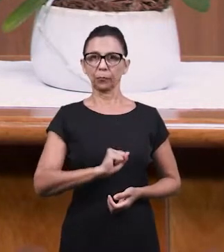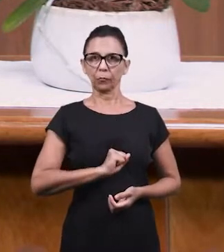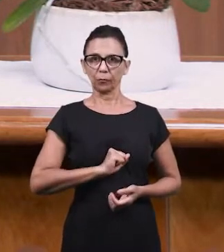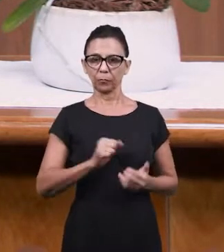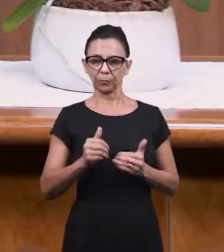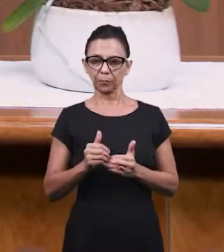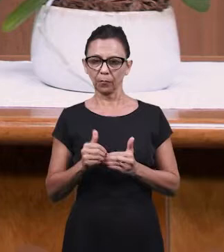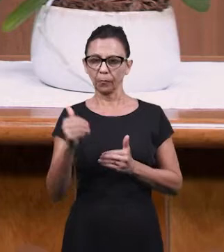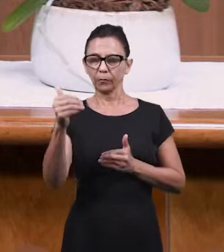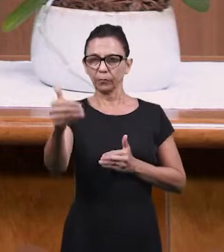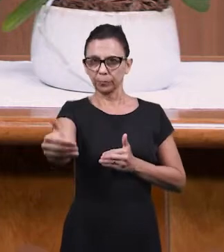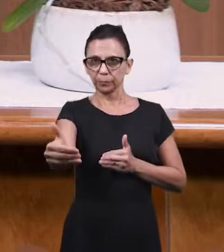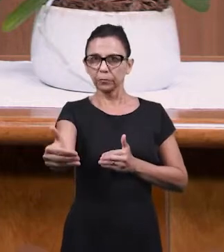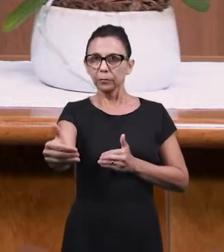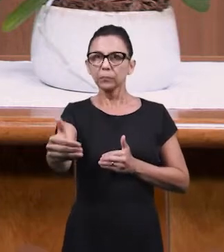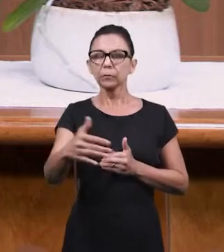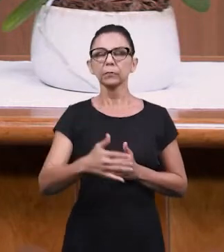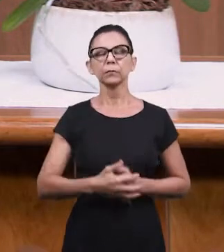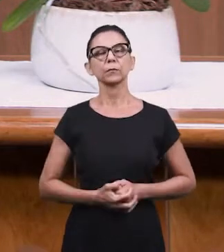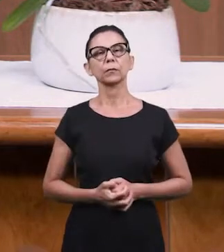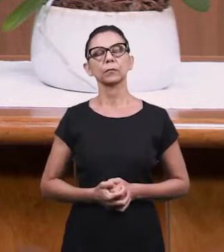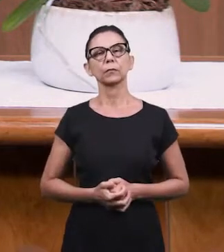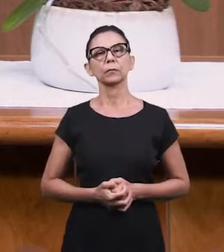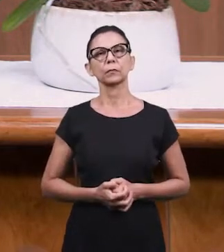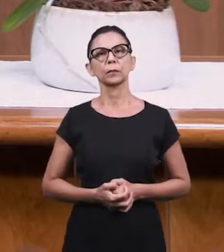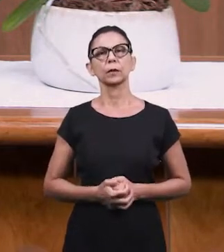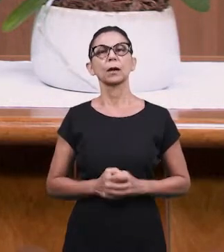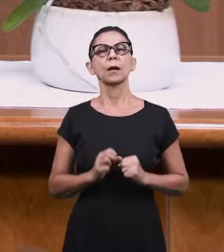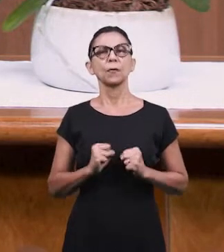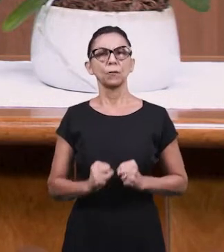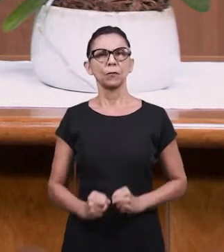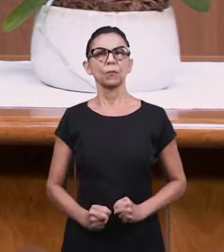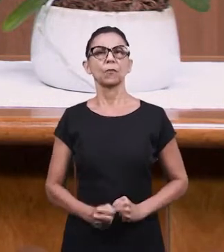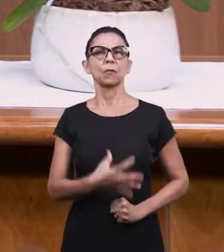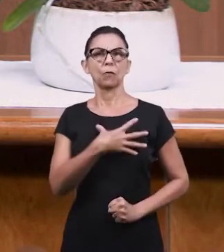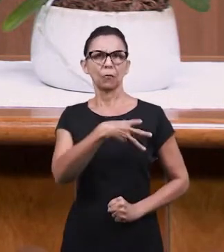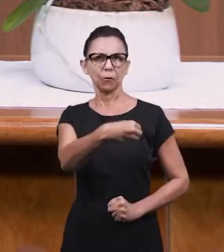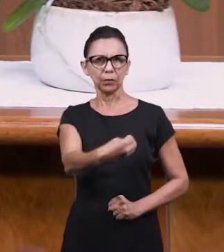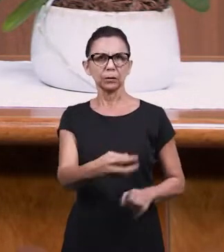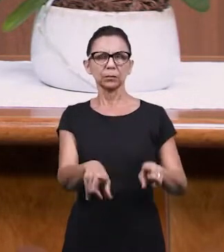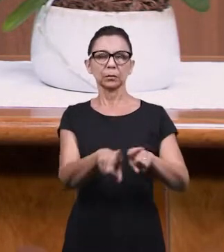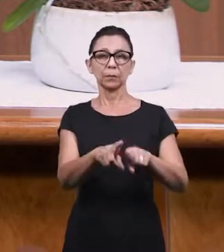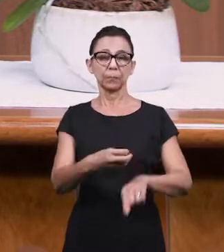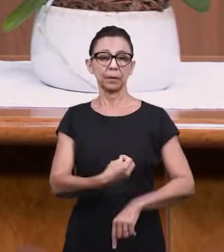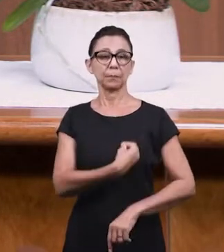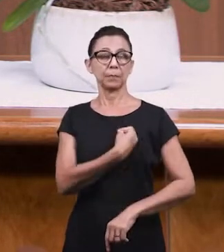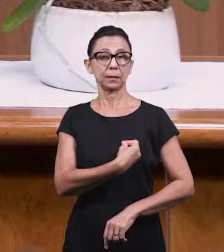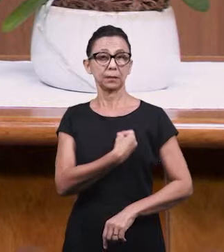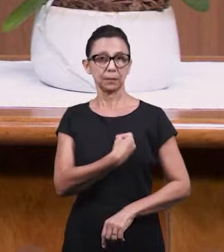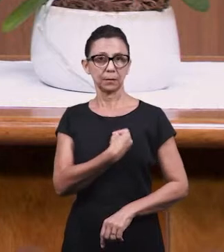C'est l'ordination du sacrificateur. À partir de ce moment-là, il pourra participer